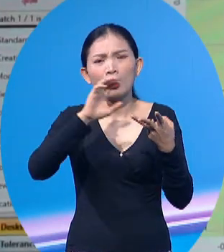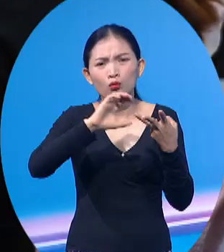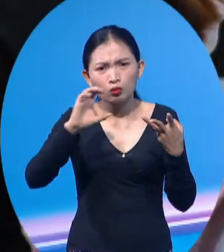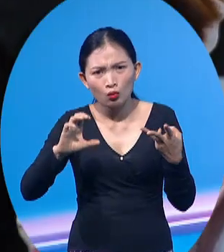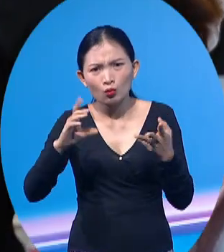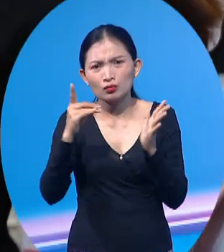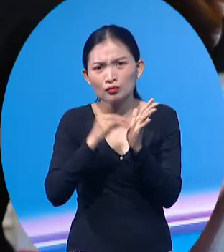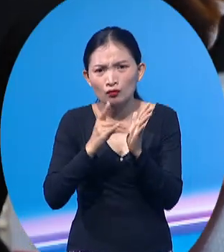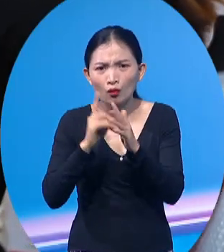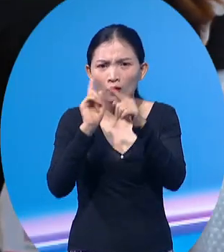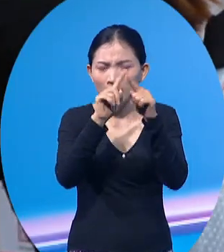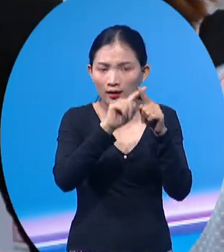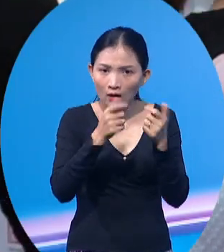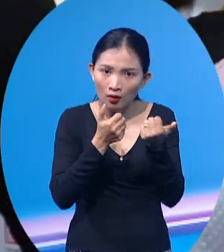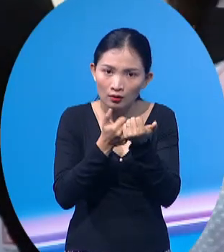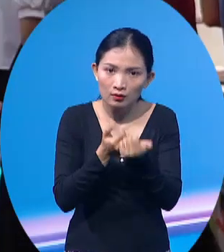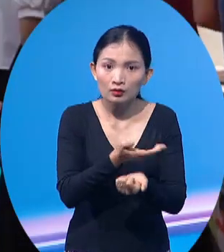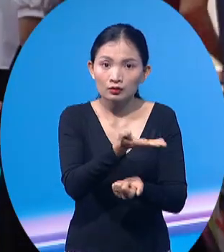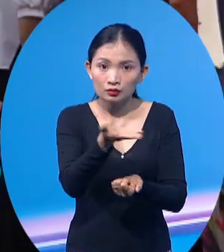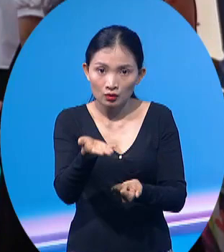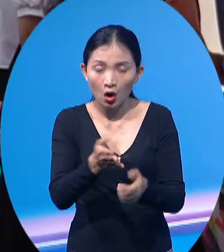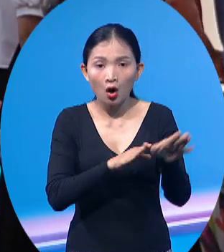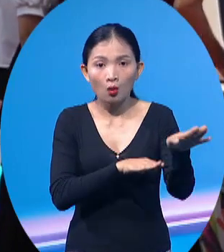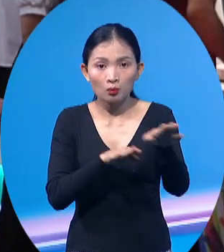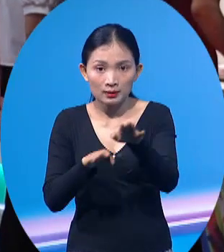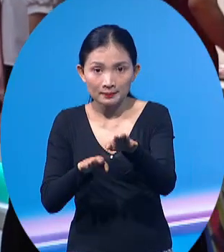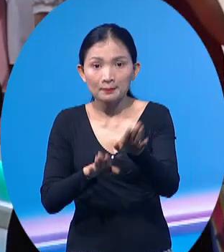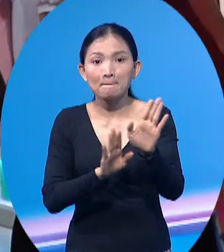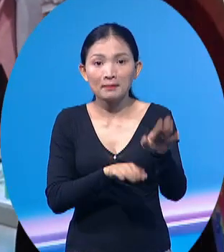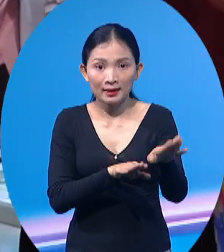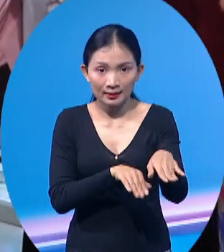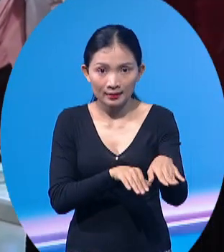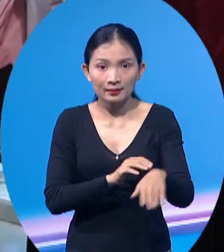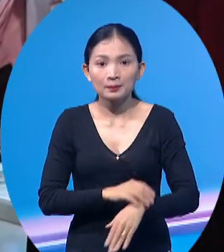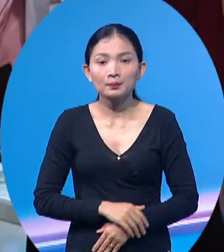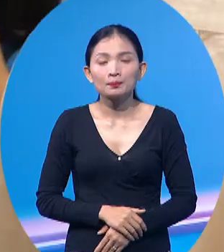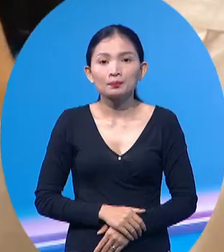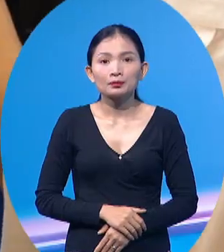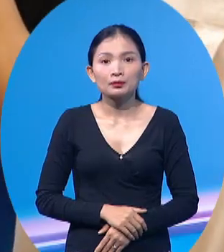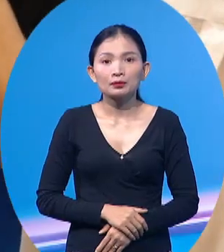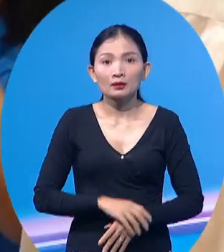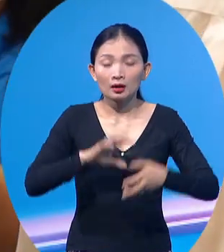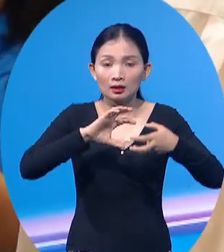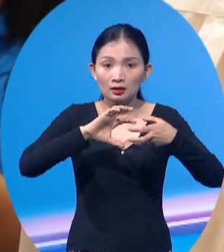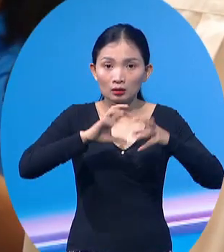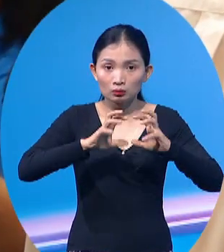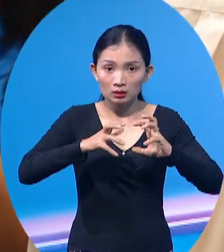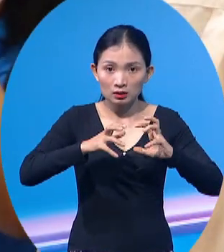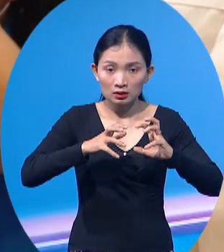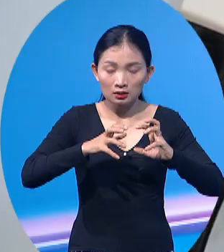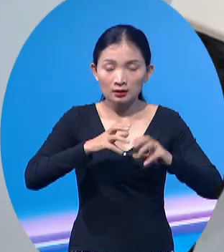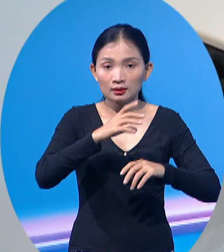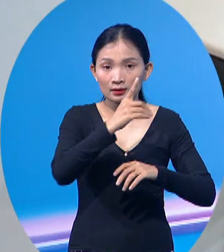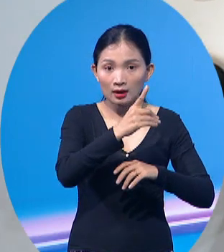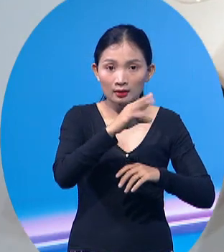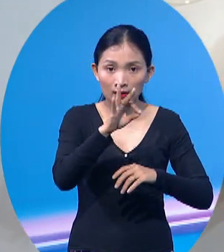chuẩn hóa màu sắc cho các ngành công nghiệp, đặc biệt là ngành dệt may. Data Color là một công ty được thành lập từ năm 1970 với trụ